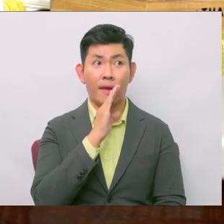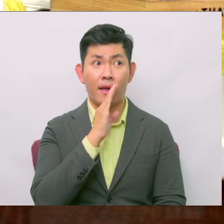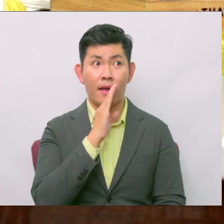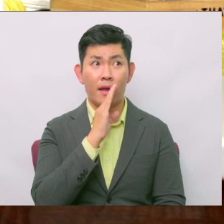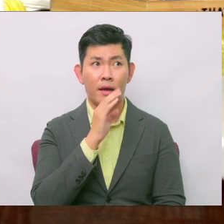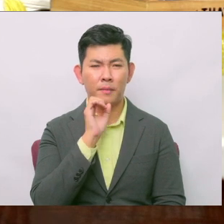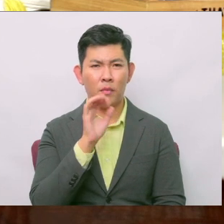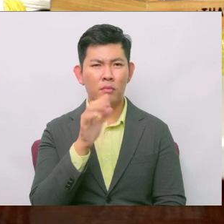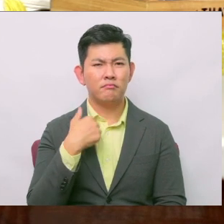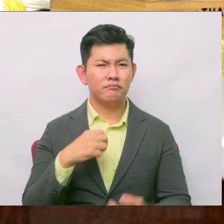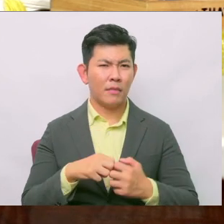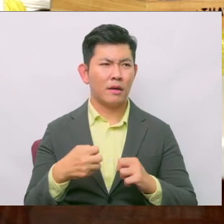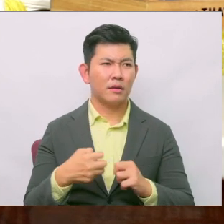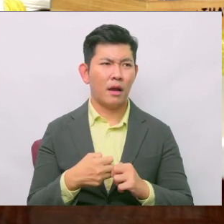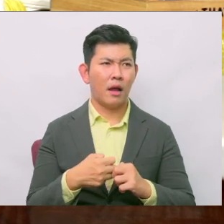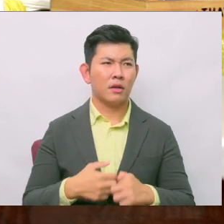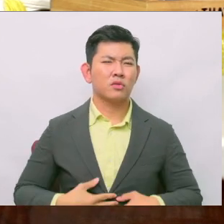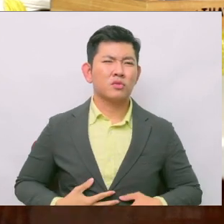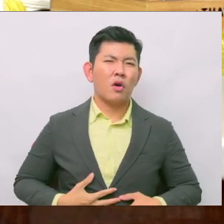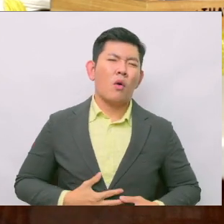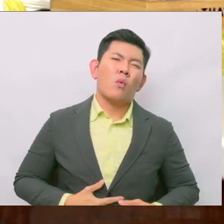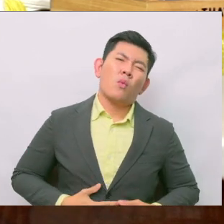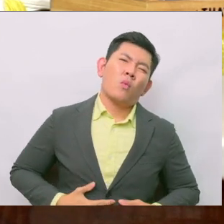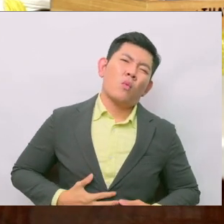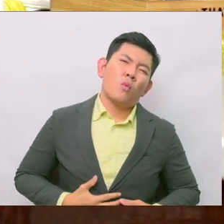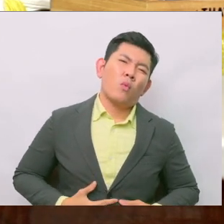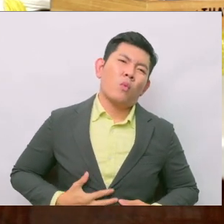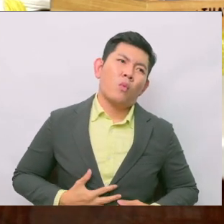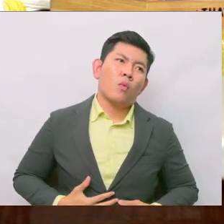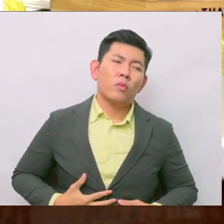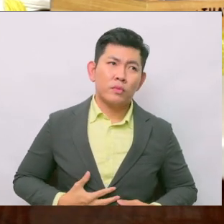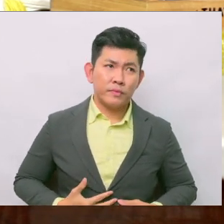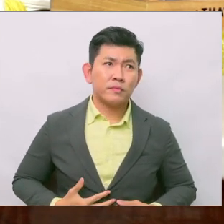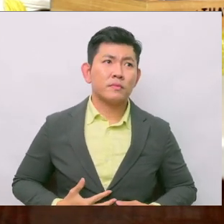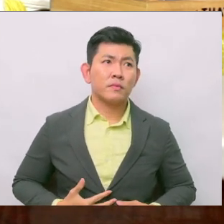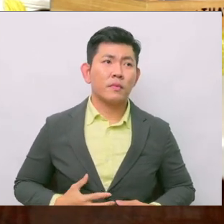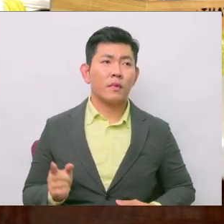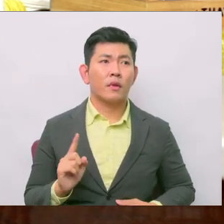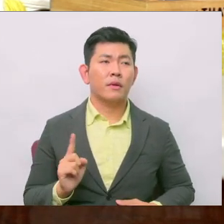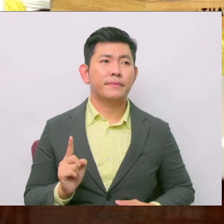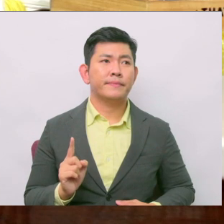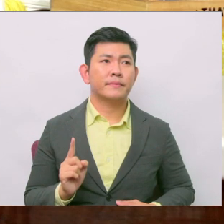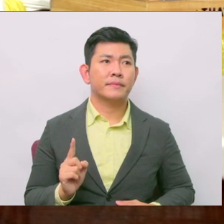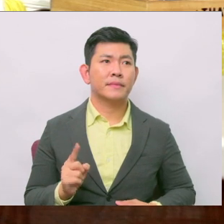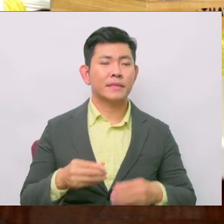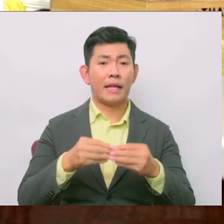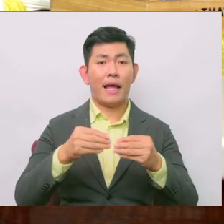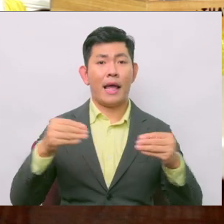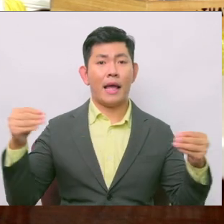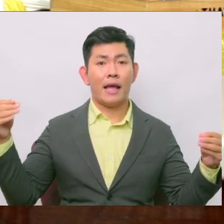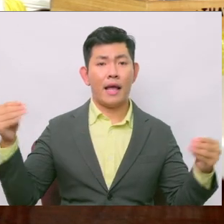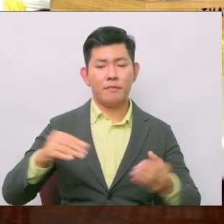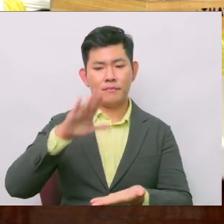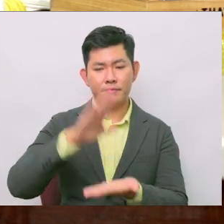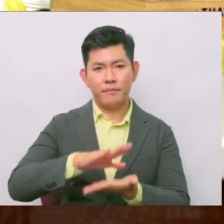ามีปัญหาเรื่องของท้องอืด ท้องเฟ้อ มีลมเยอะนะคะก็ ใช้ตะไคร้เยอะหน่อย เพิ่มปริมาณ